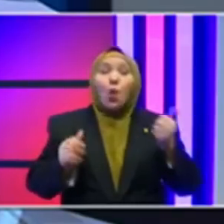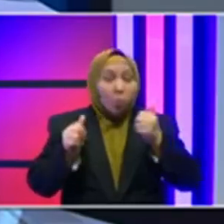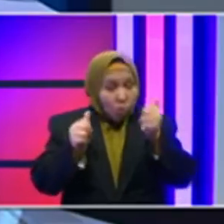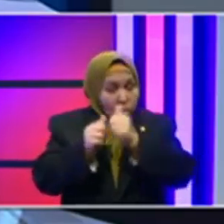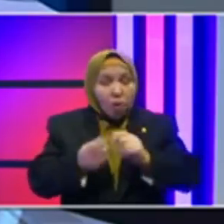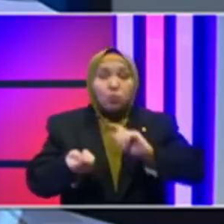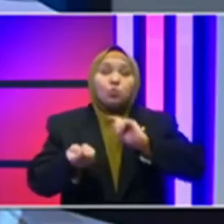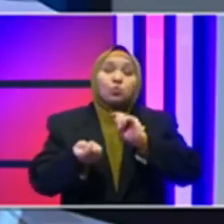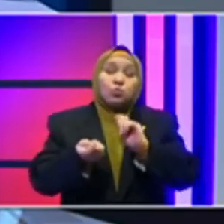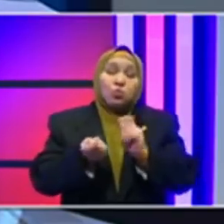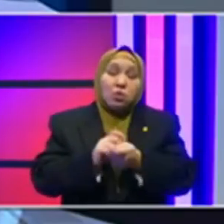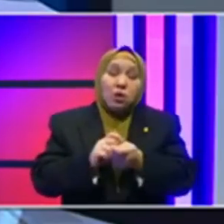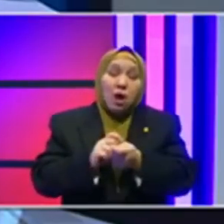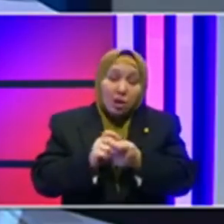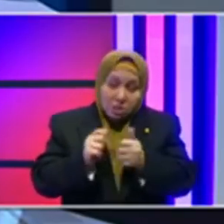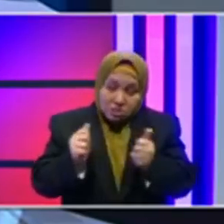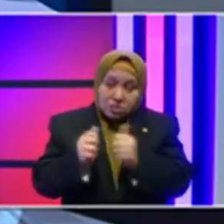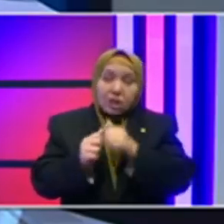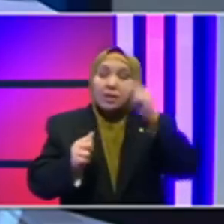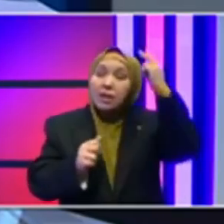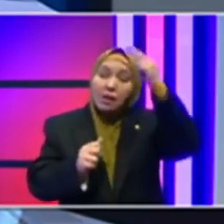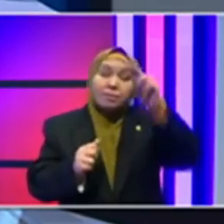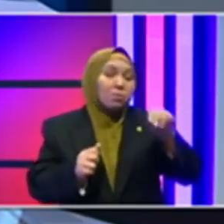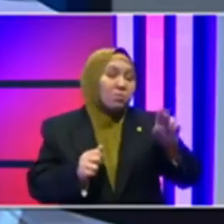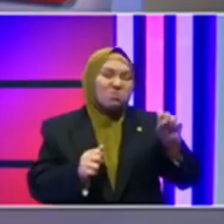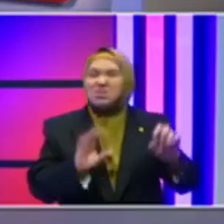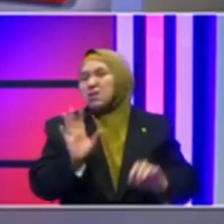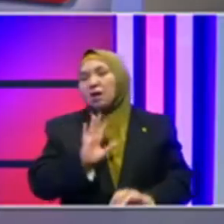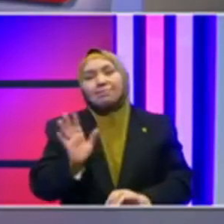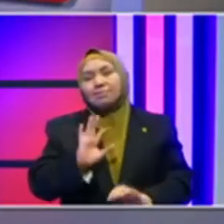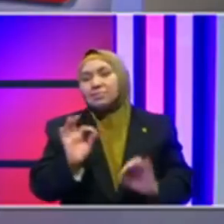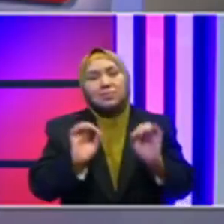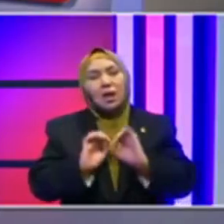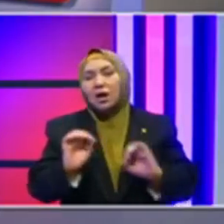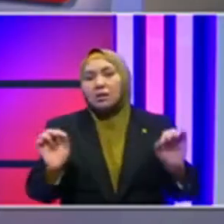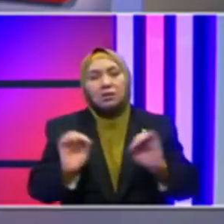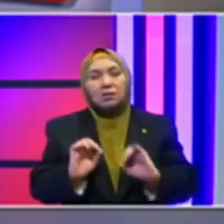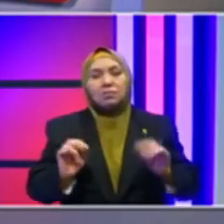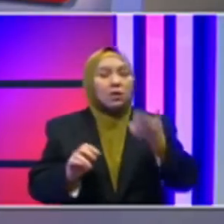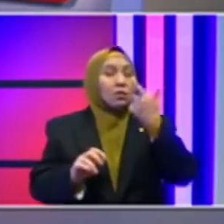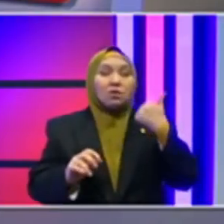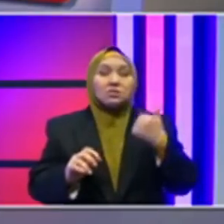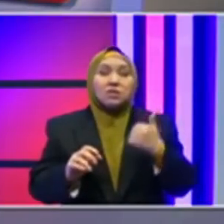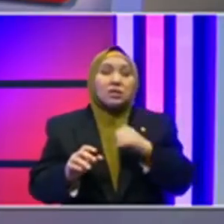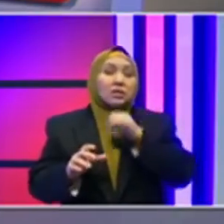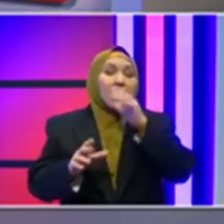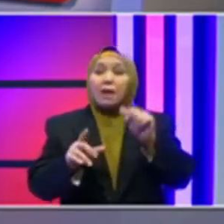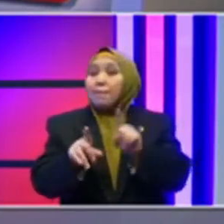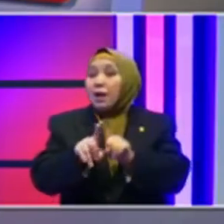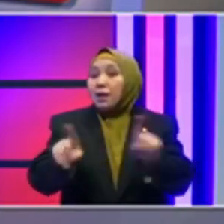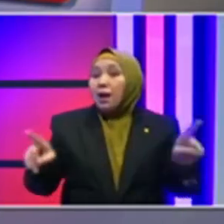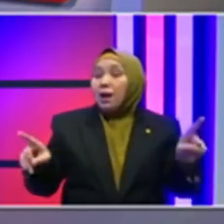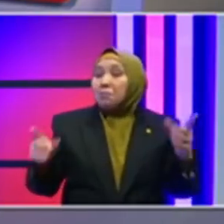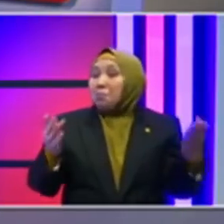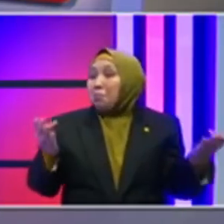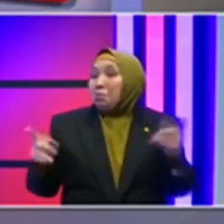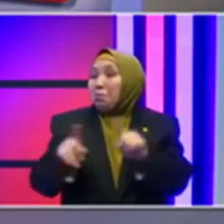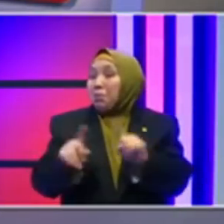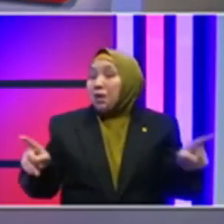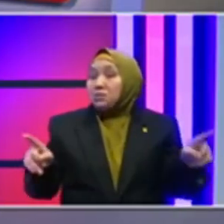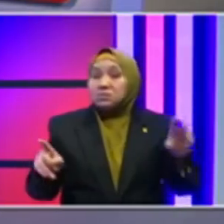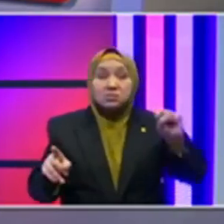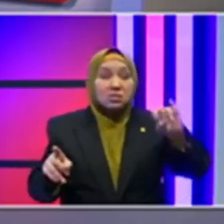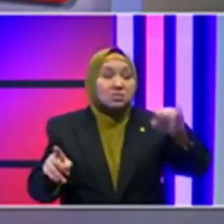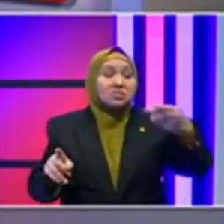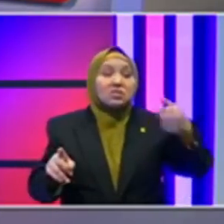sama beserta dengan Nabi Musa Alaihi Salam yang mereka tidak dapat membisikan di antara sihir dengan